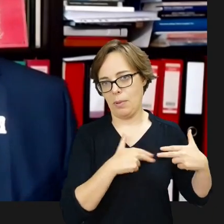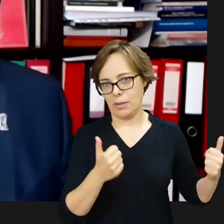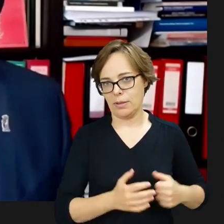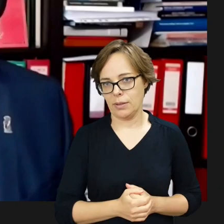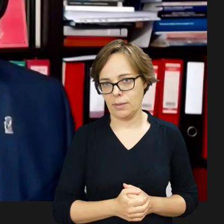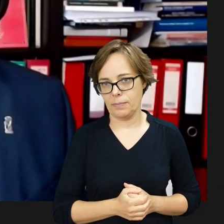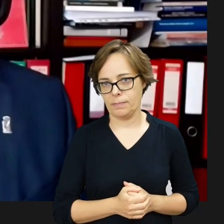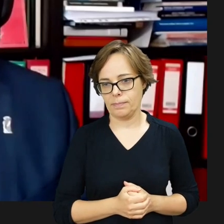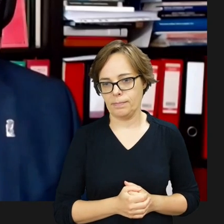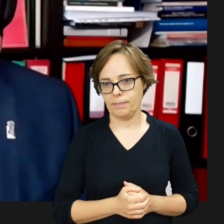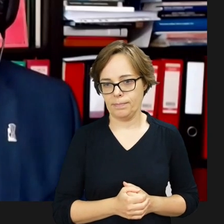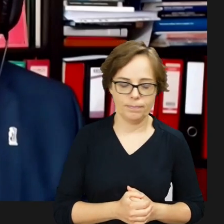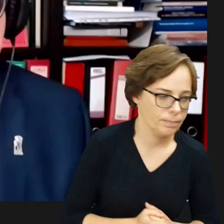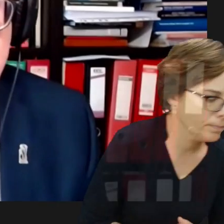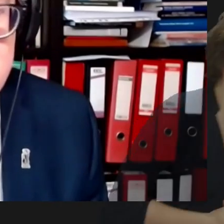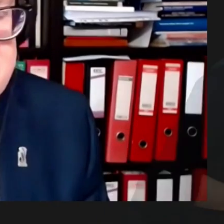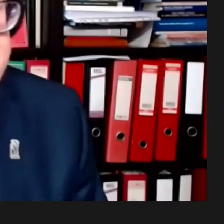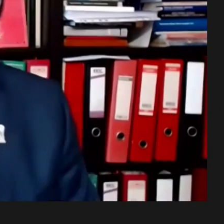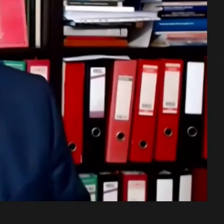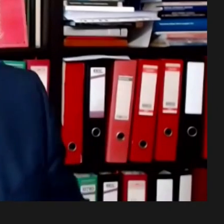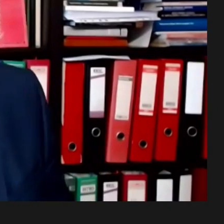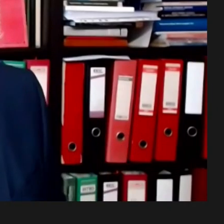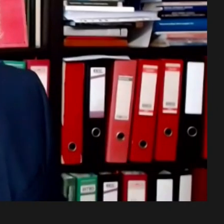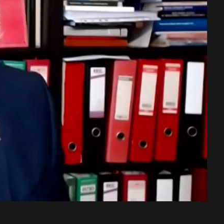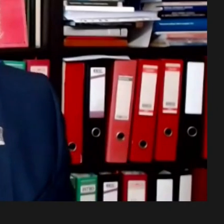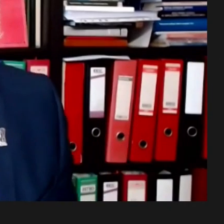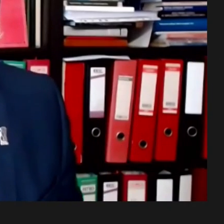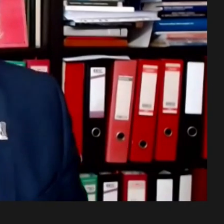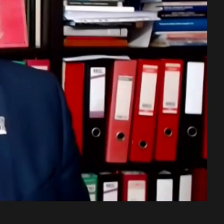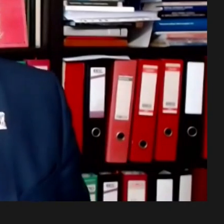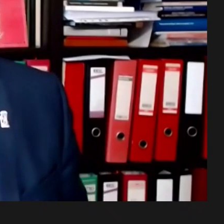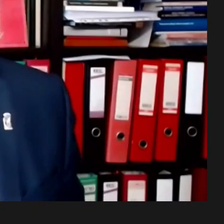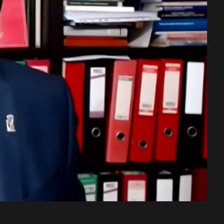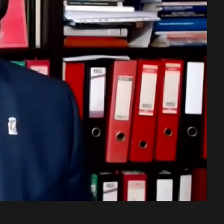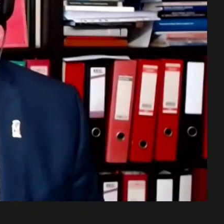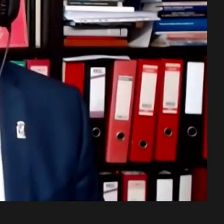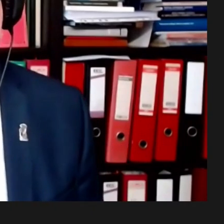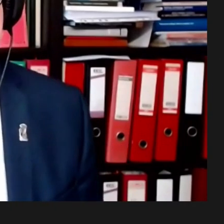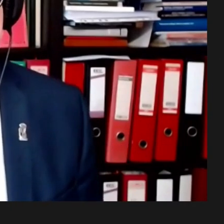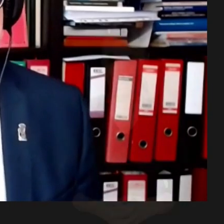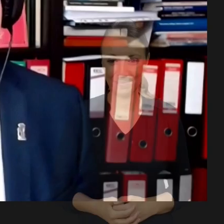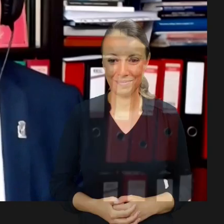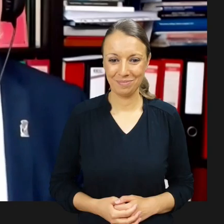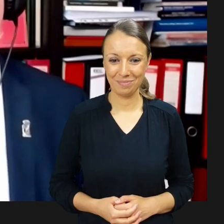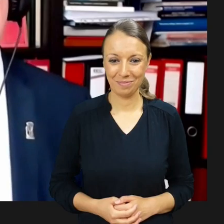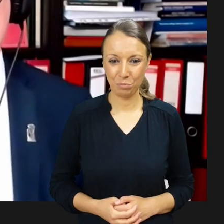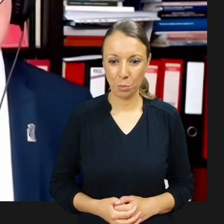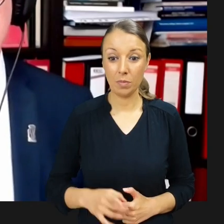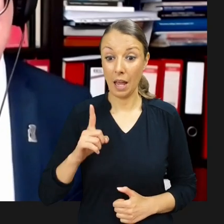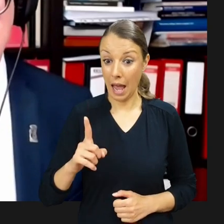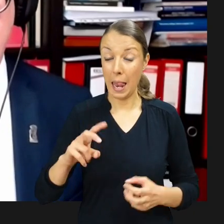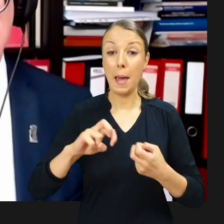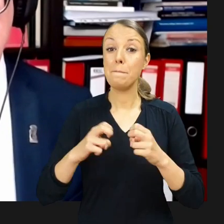Na czym polega problem ogólny, potem jeżeli jeszcze pozwolisz, to o szczegółach. Problem polega na tym, że my mamy